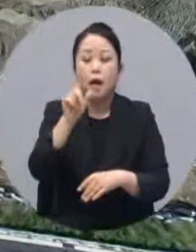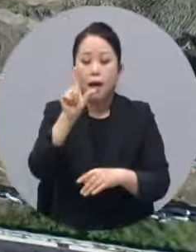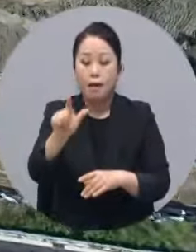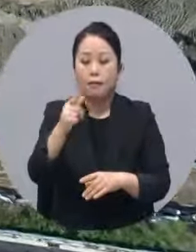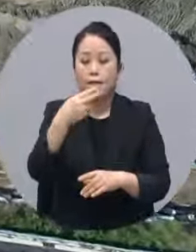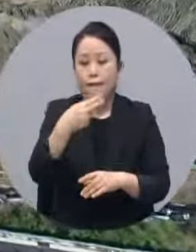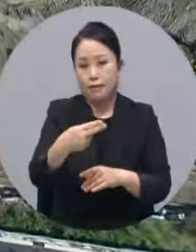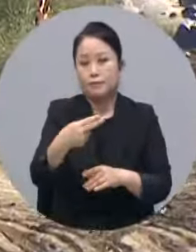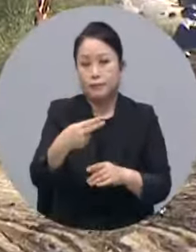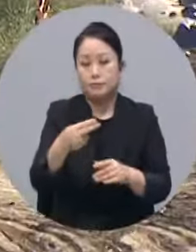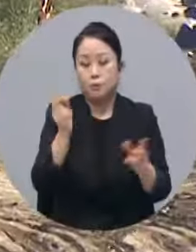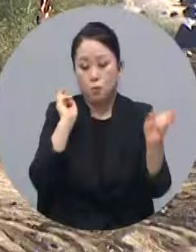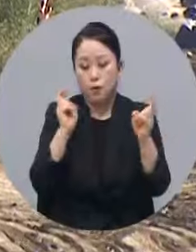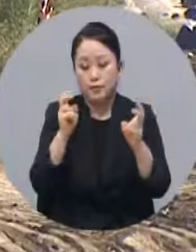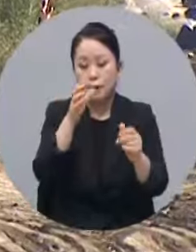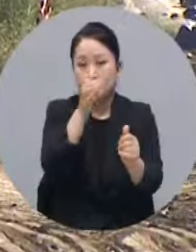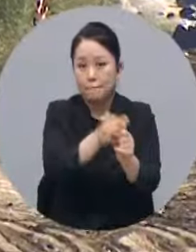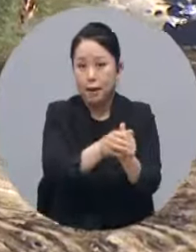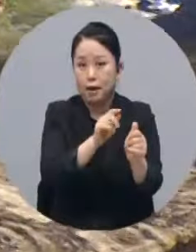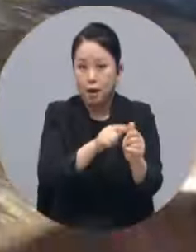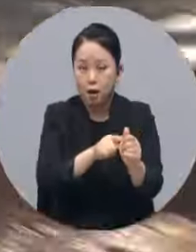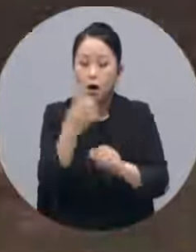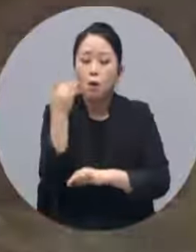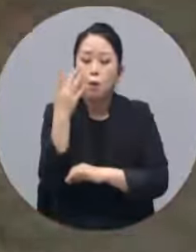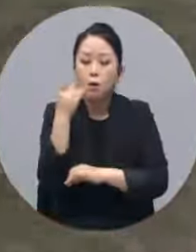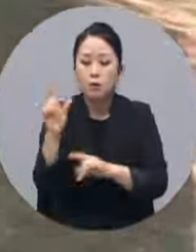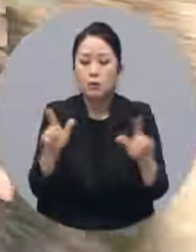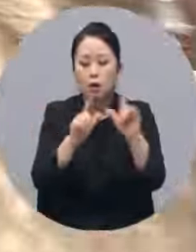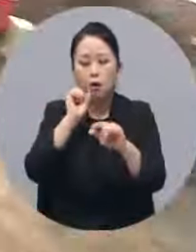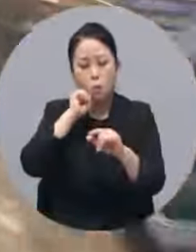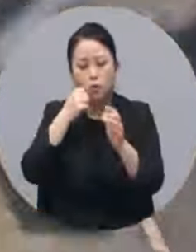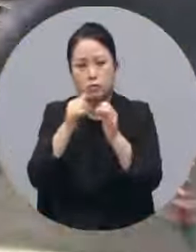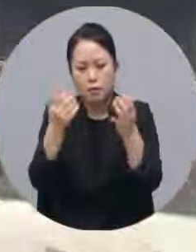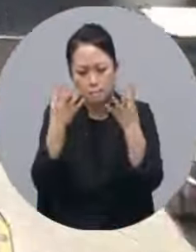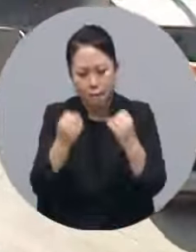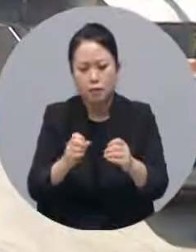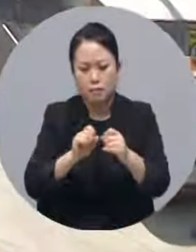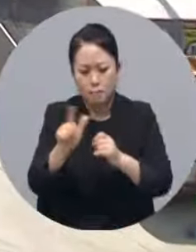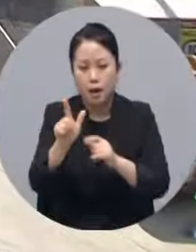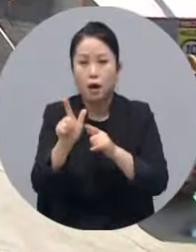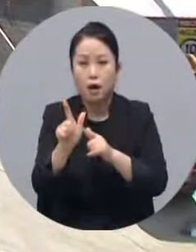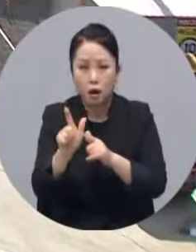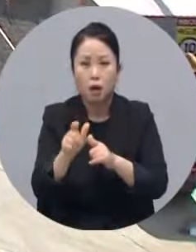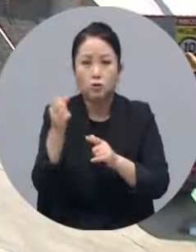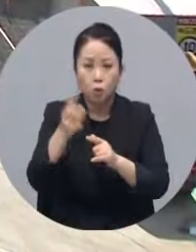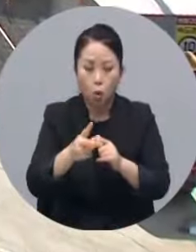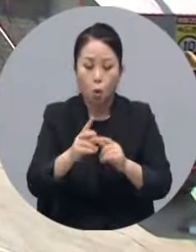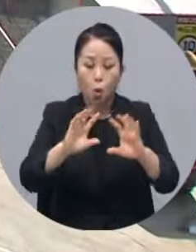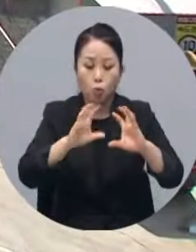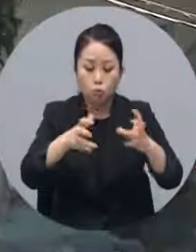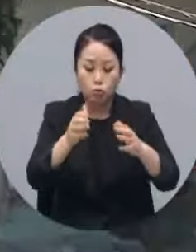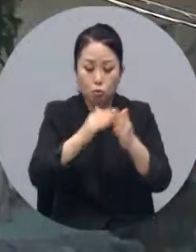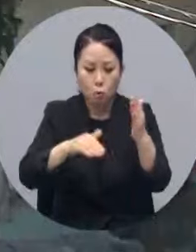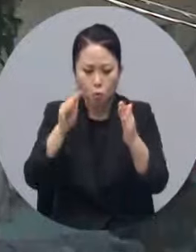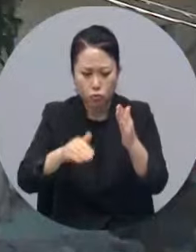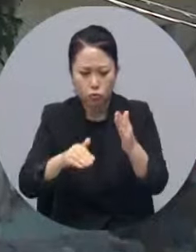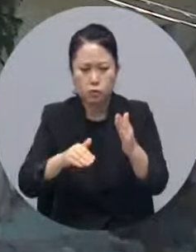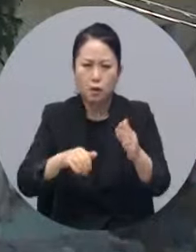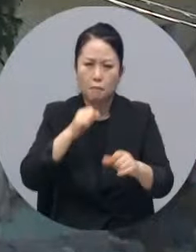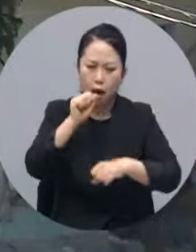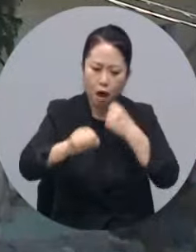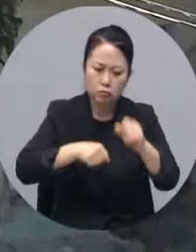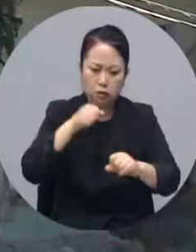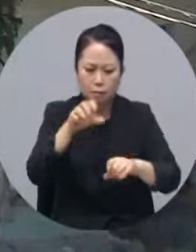한국토지주택공사 LH입니다. 원래 저소득 주민이 많이 살아왔고 국공유지에 무단으로 지은 집들이 많아 국공유지